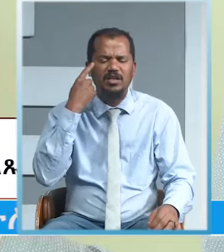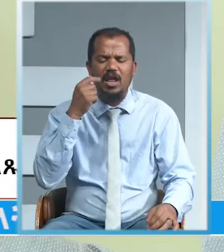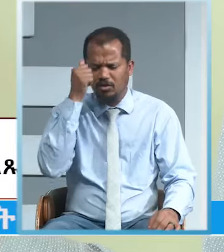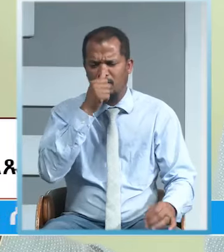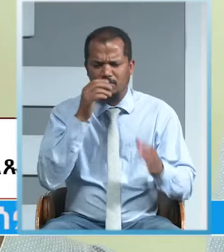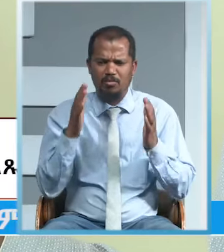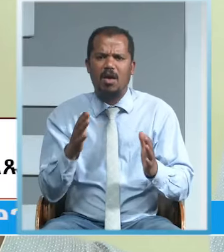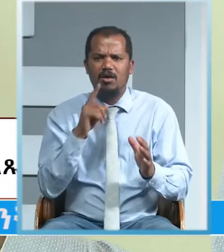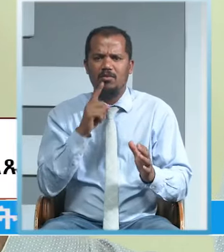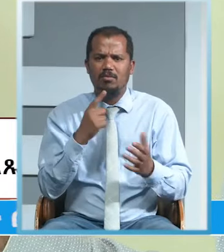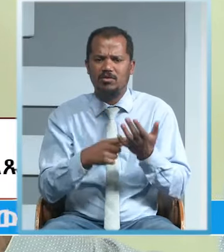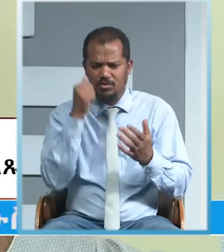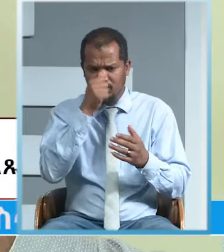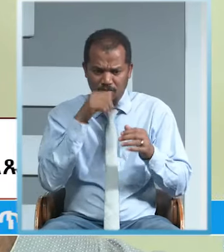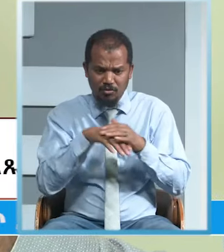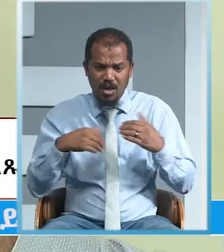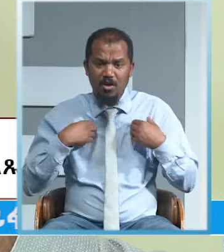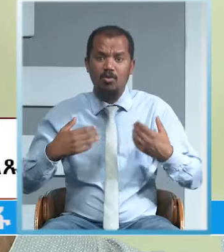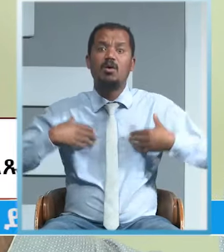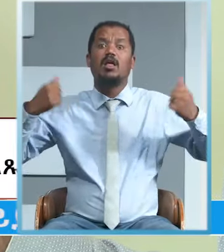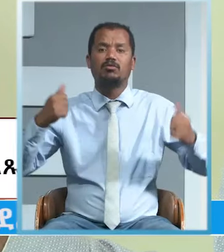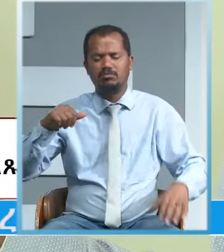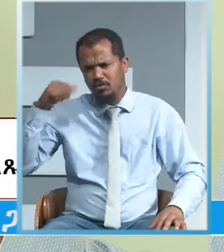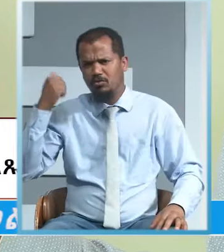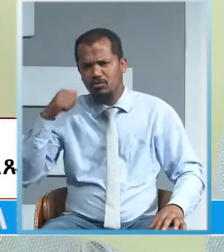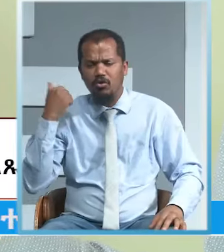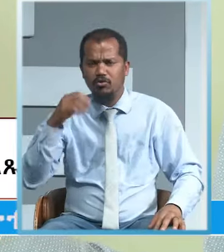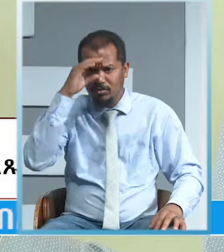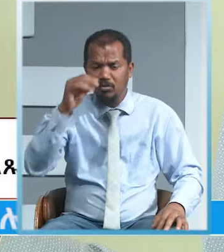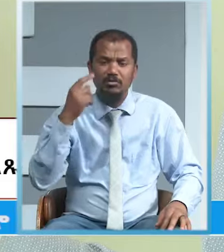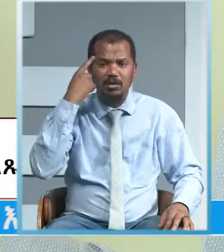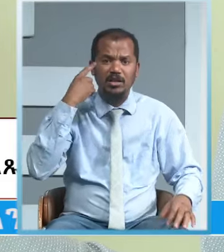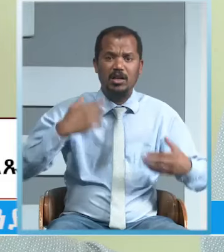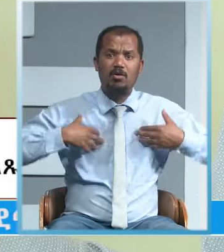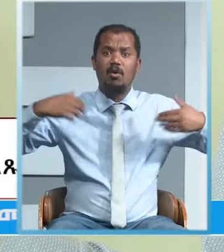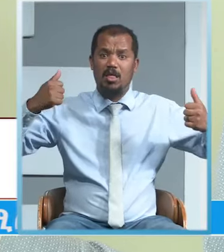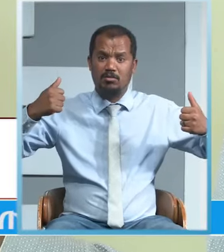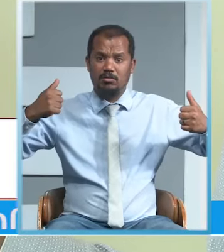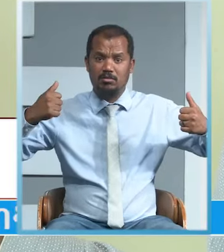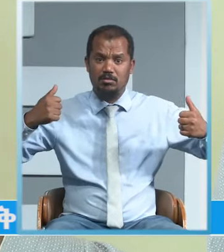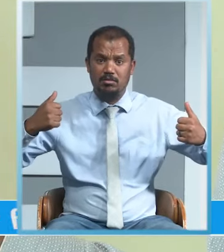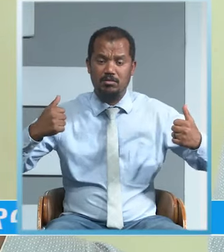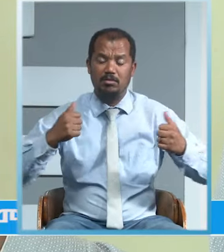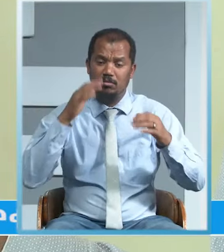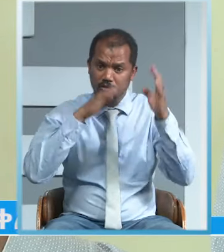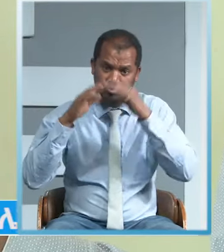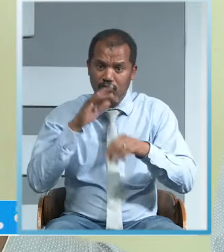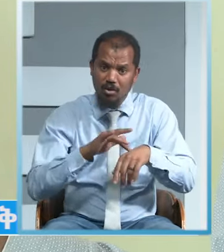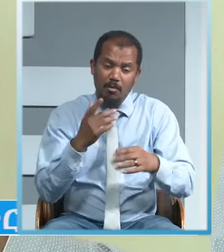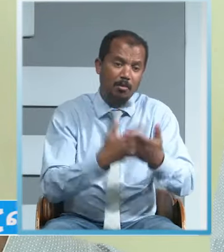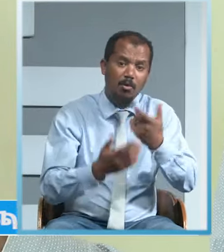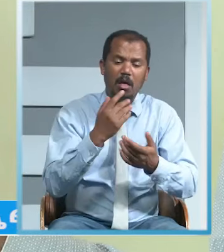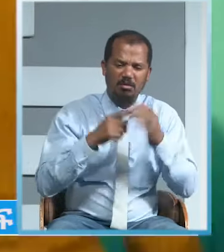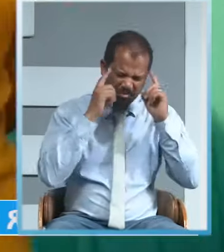የሚያምን። ስለዚህ በዚህ ኢትዮጵያ ውስጥ ያሉ ወጣቶች ደግሞ ሌሎች የሌሎች ብሔር ብሔረሰቦችም ከትግራይ ወጣቶች በመቀራረብ በችግሩ ላይ በመወያየት